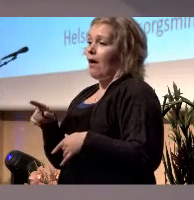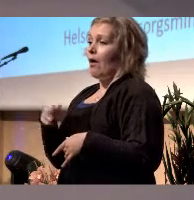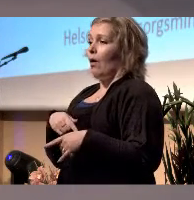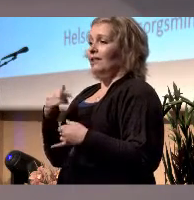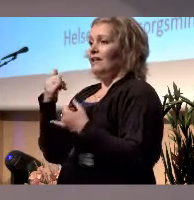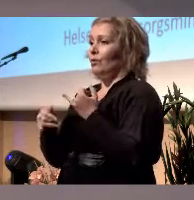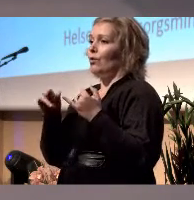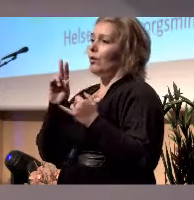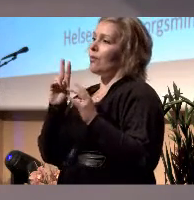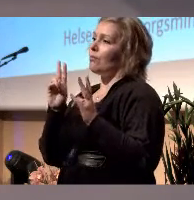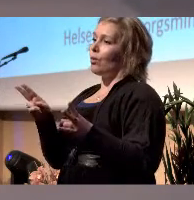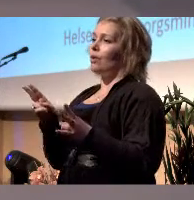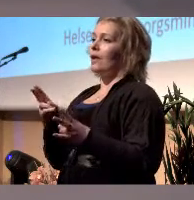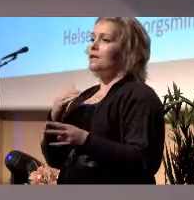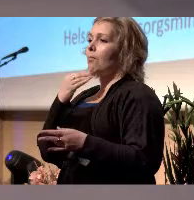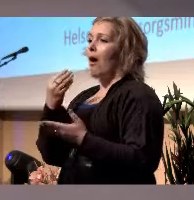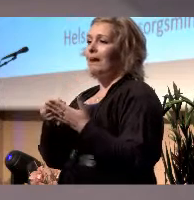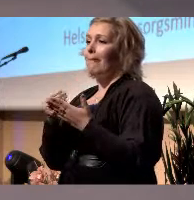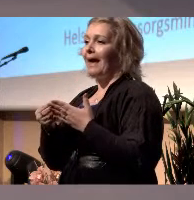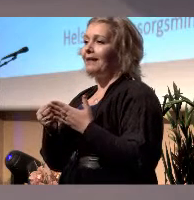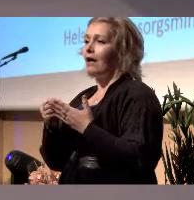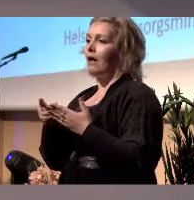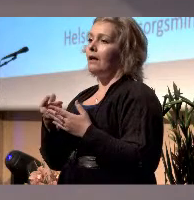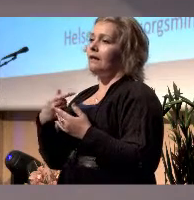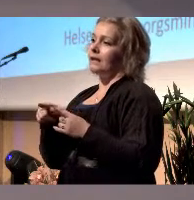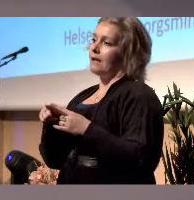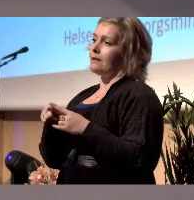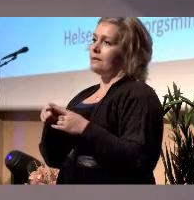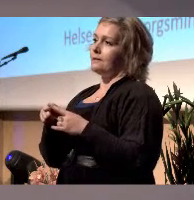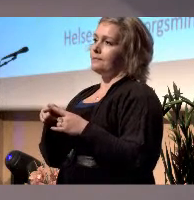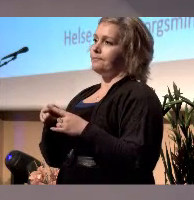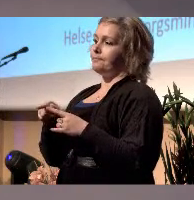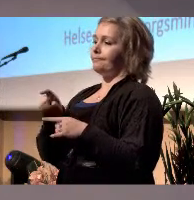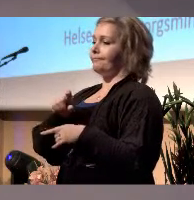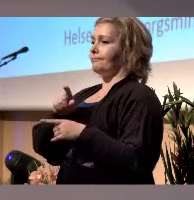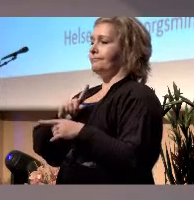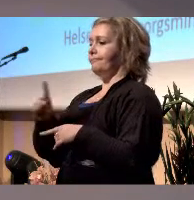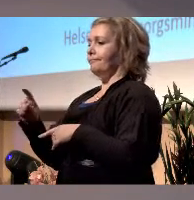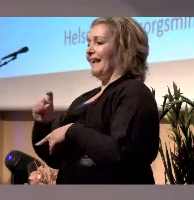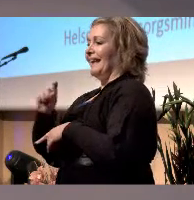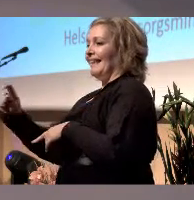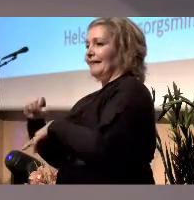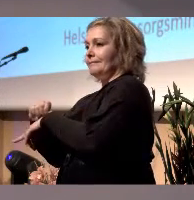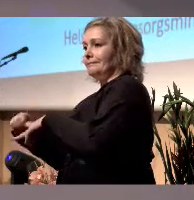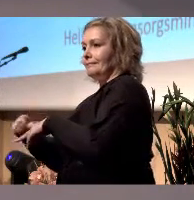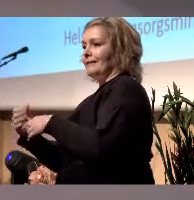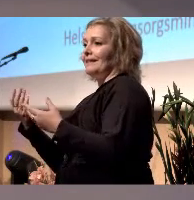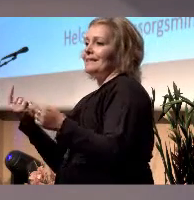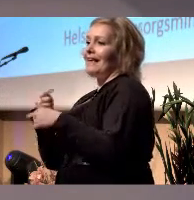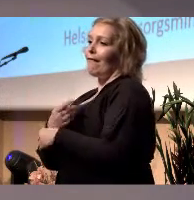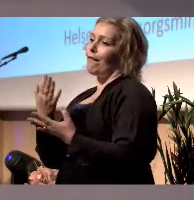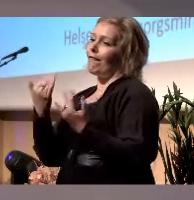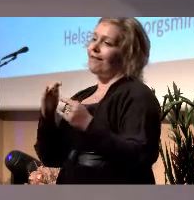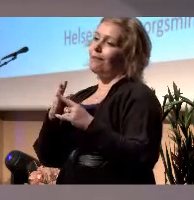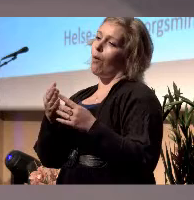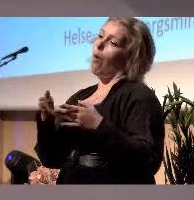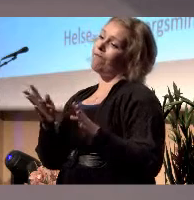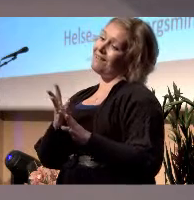som til slutt bruker sparepengene sine til operasjon på en privat klinikk i stedet for å vente i den offentlige